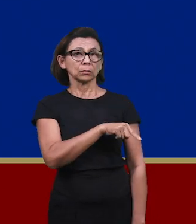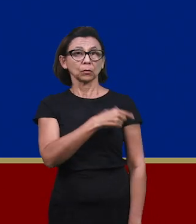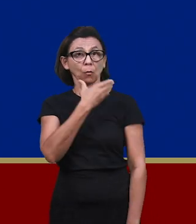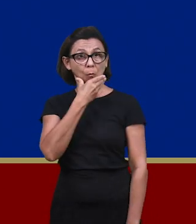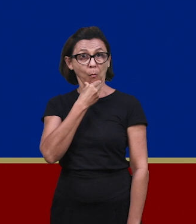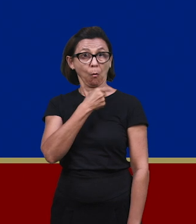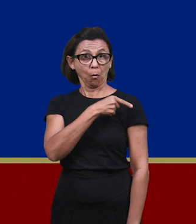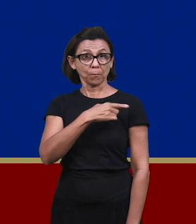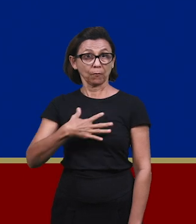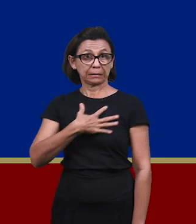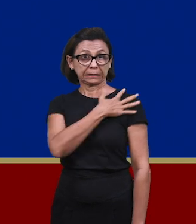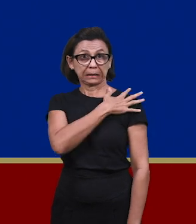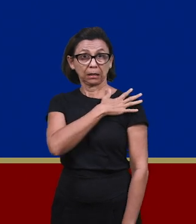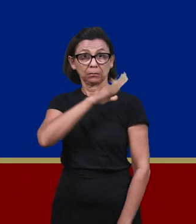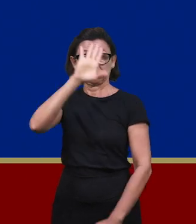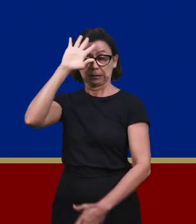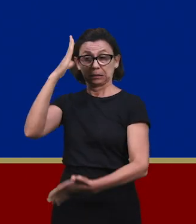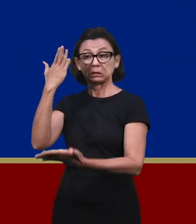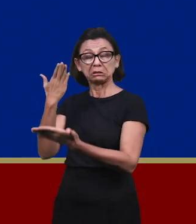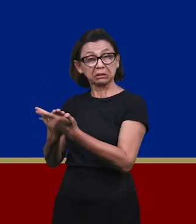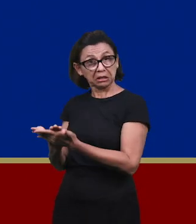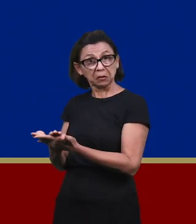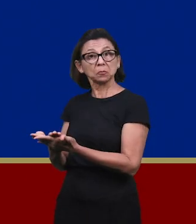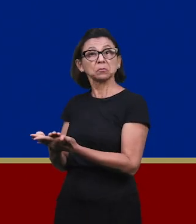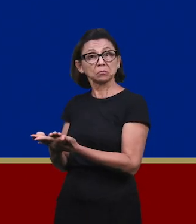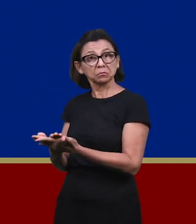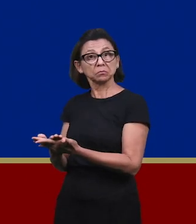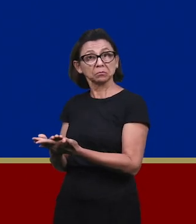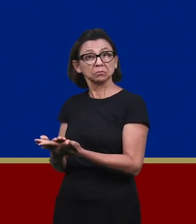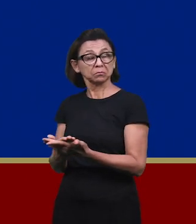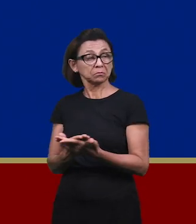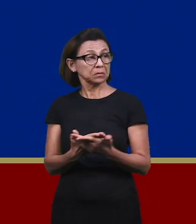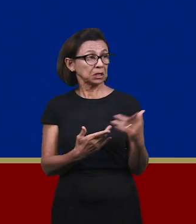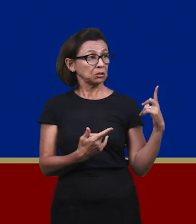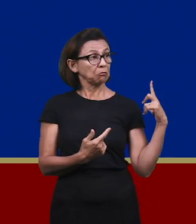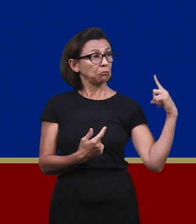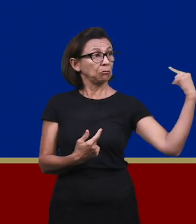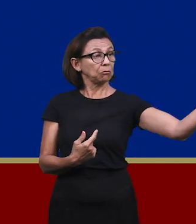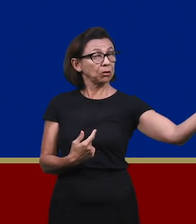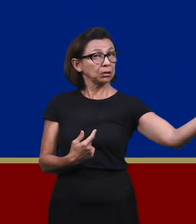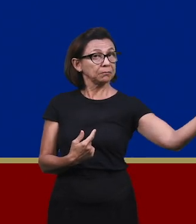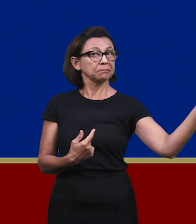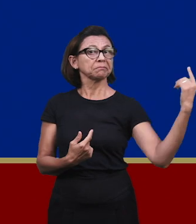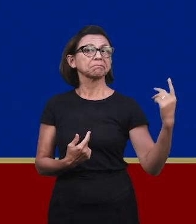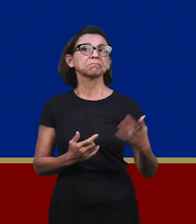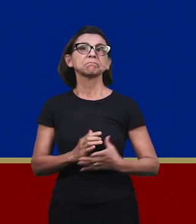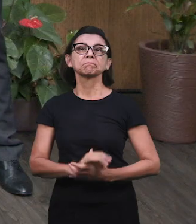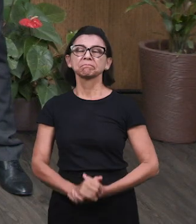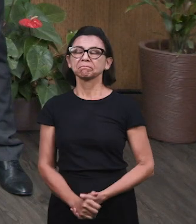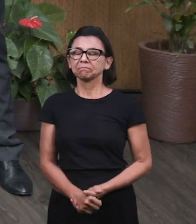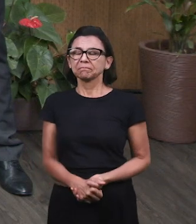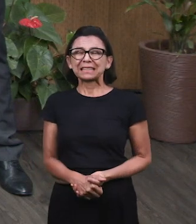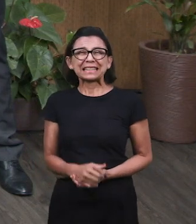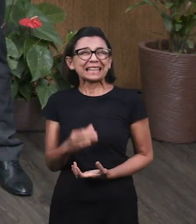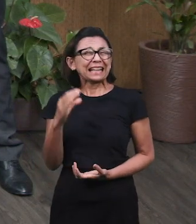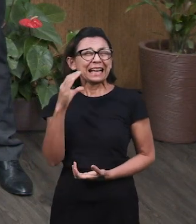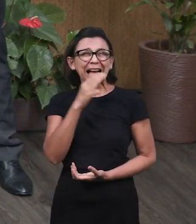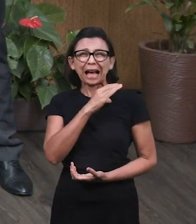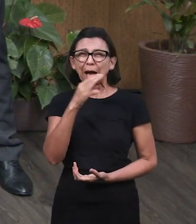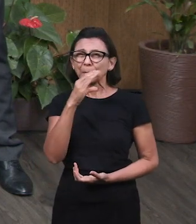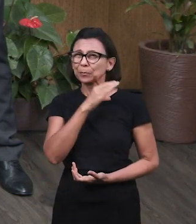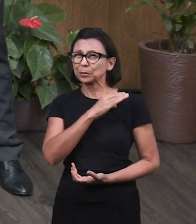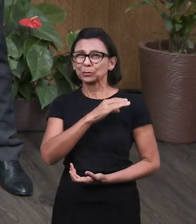allé. C'est-à-dire, promptement, il a cru dans la parole du Seigneur Jésus. Nous